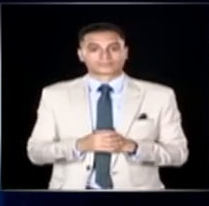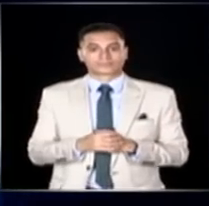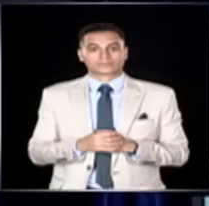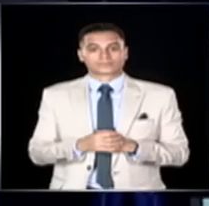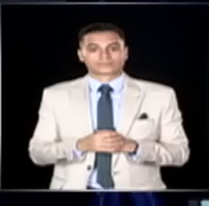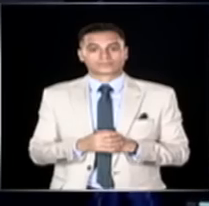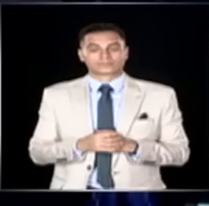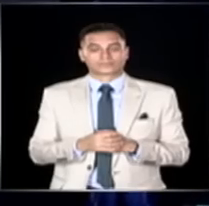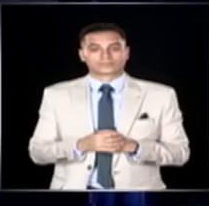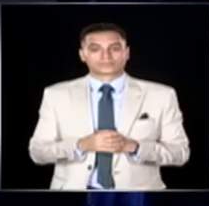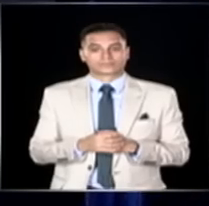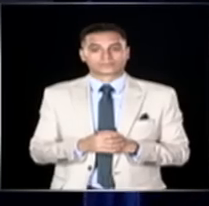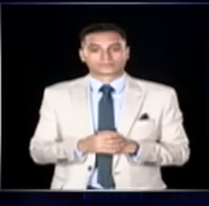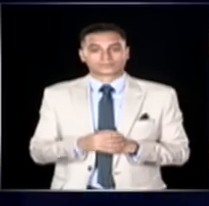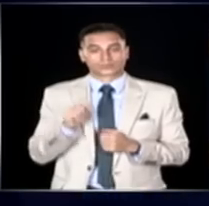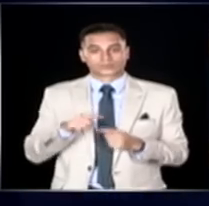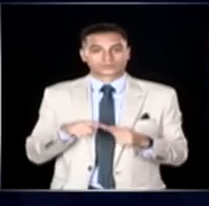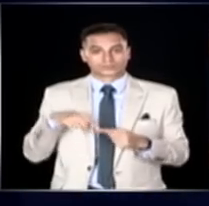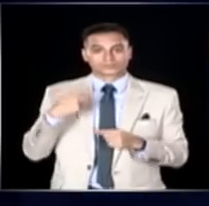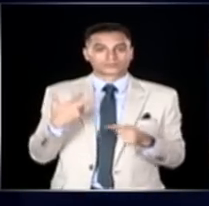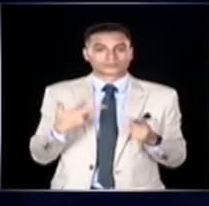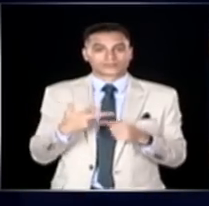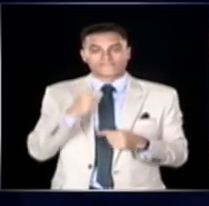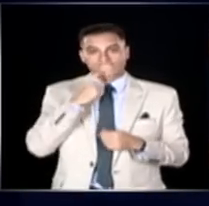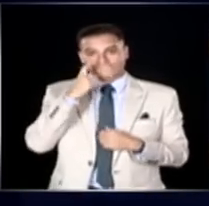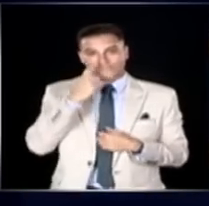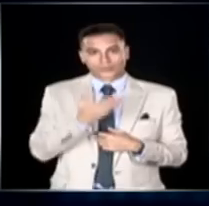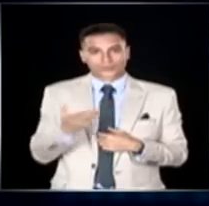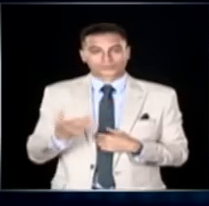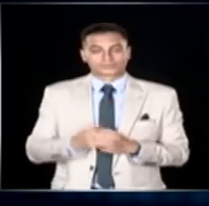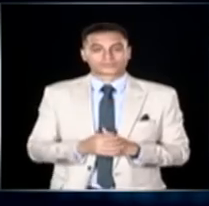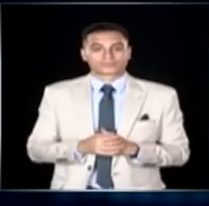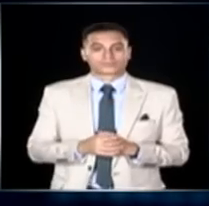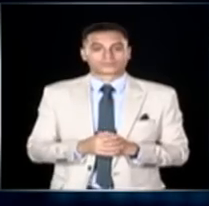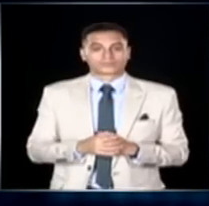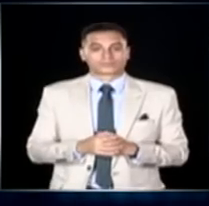30 الشيماء القاهرة. ودلوقتي مع الفقرة الثالثة، فقرة الفنون.